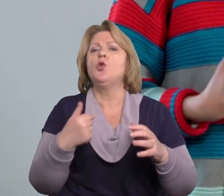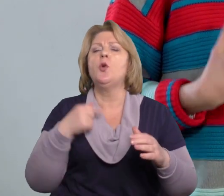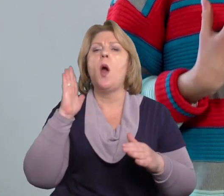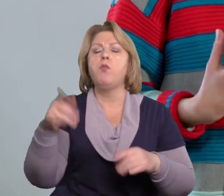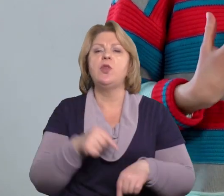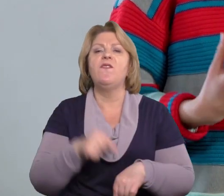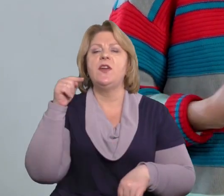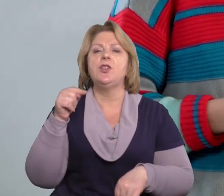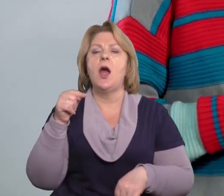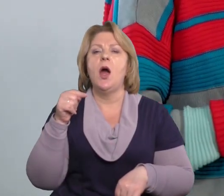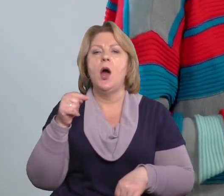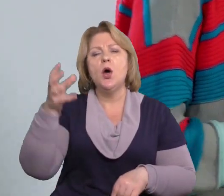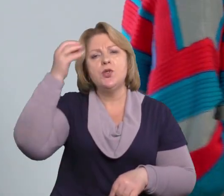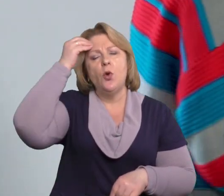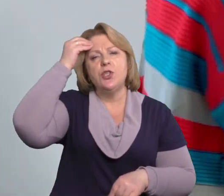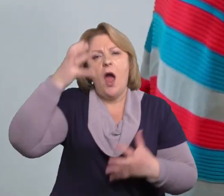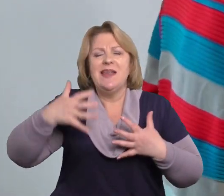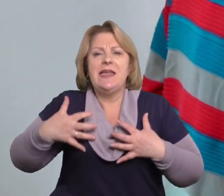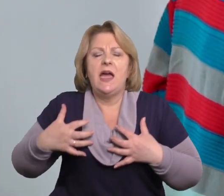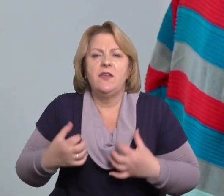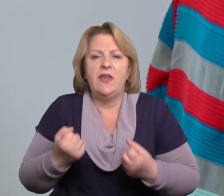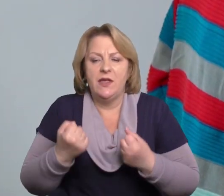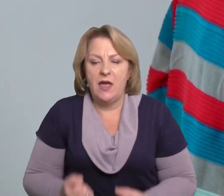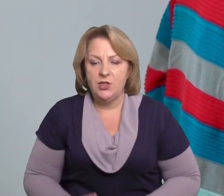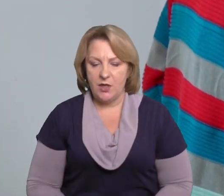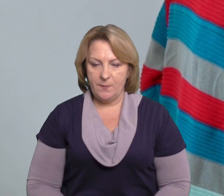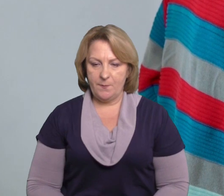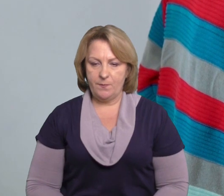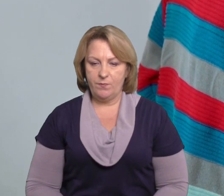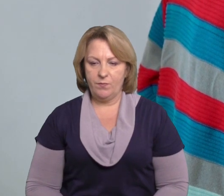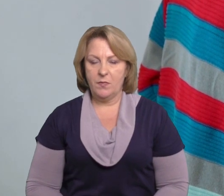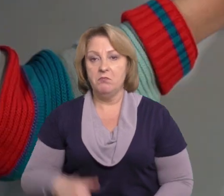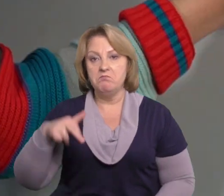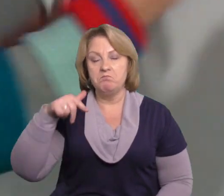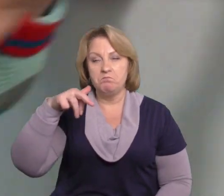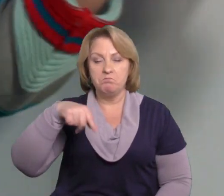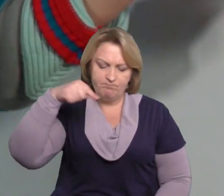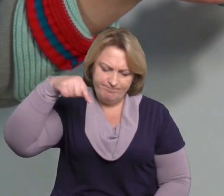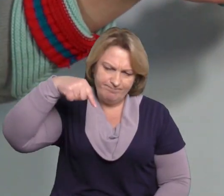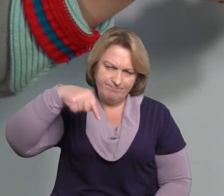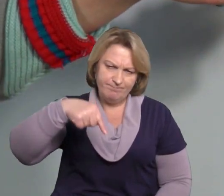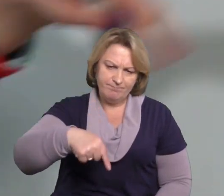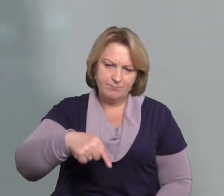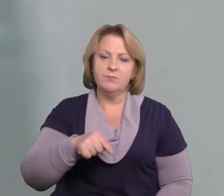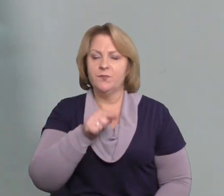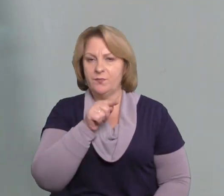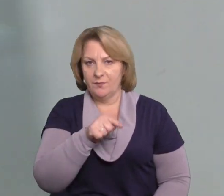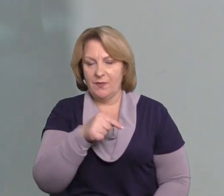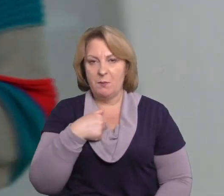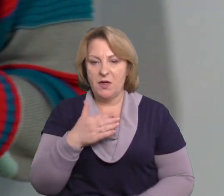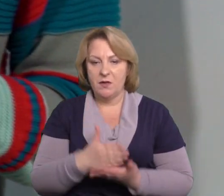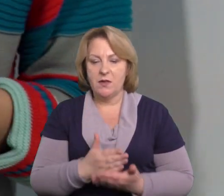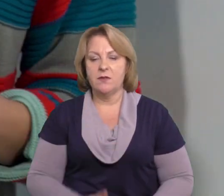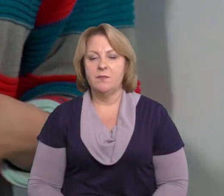з точки зору гравітаційного тяжіння? Отже, починаємо подорож, уявімо, що зараз ми знаходимося в цій точці. З